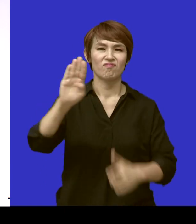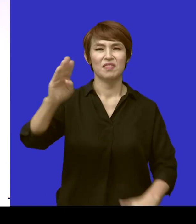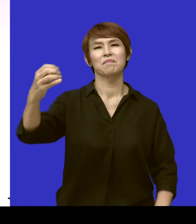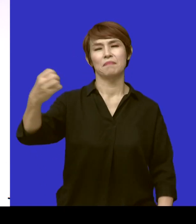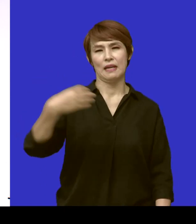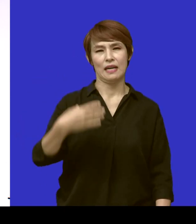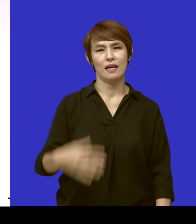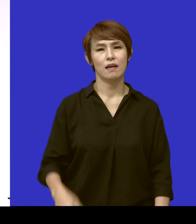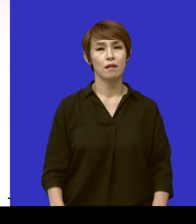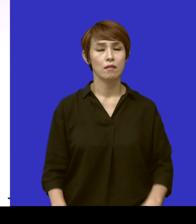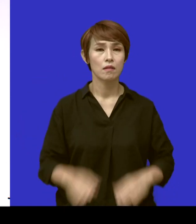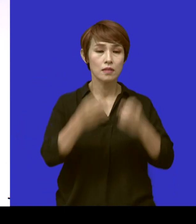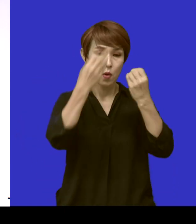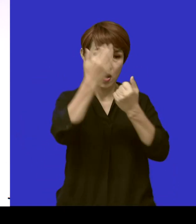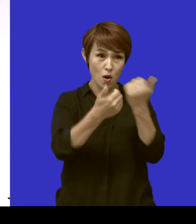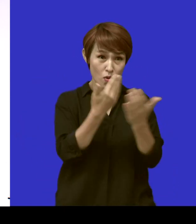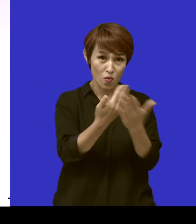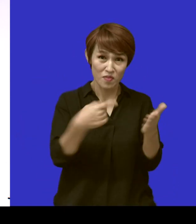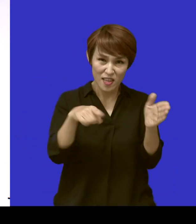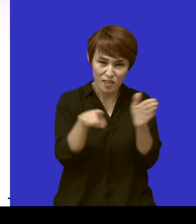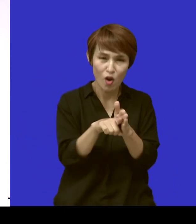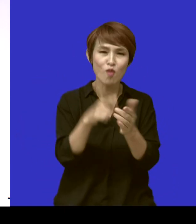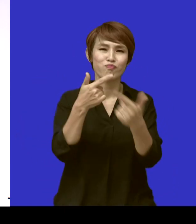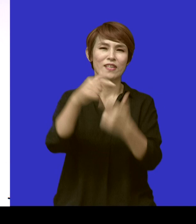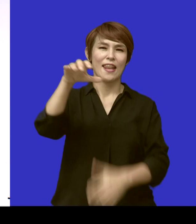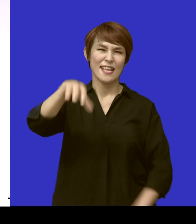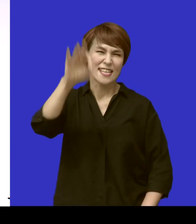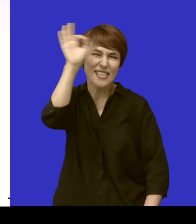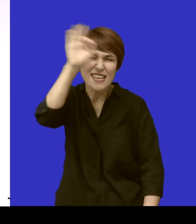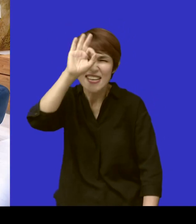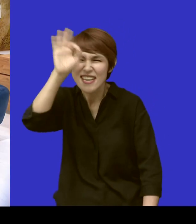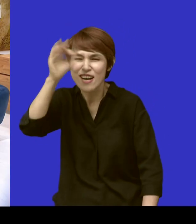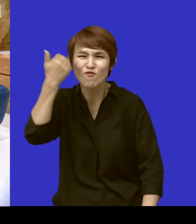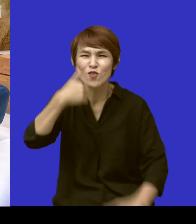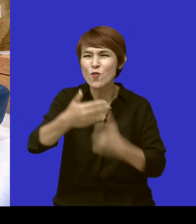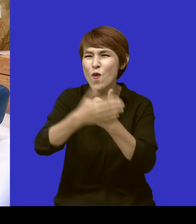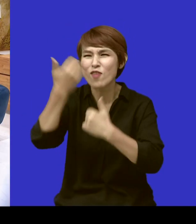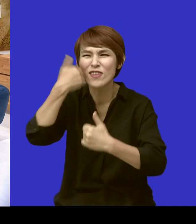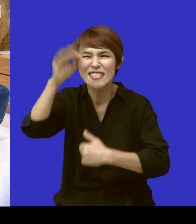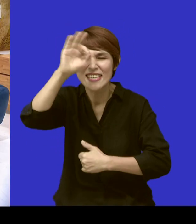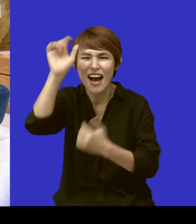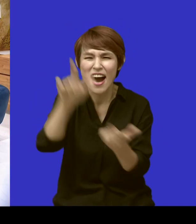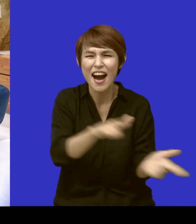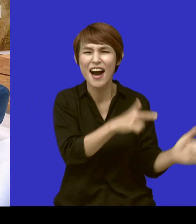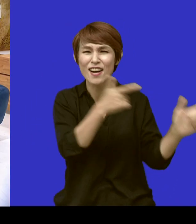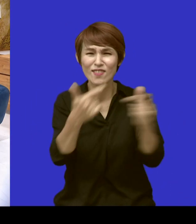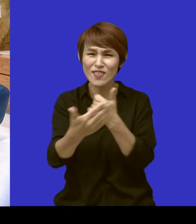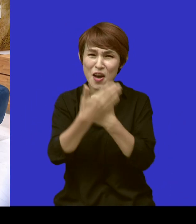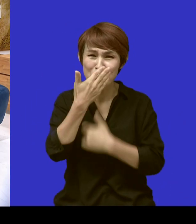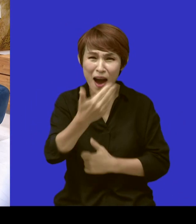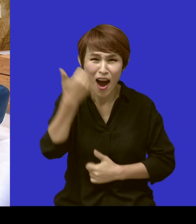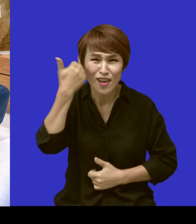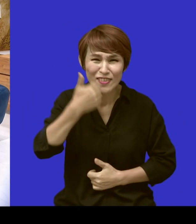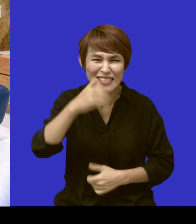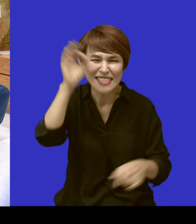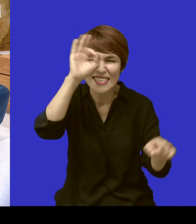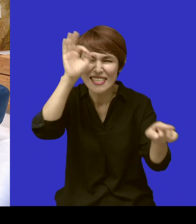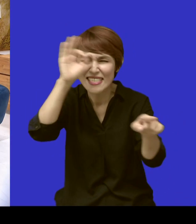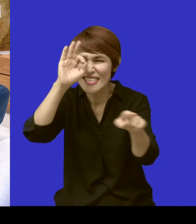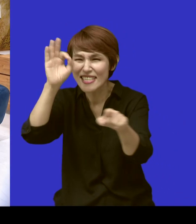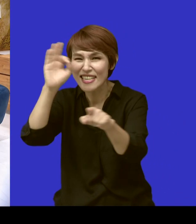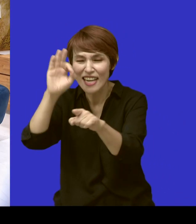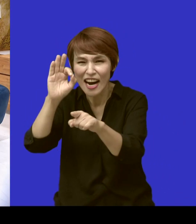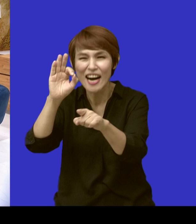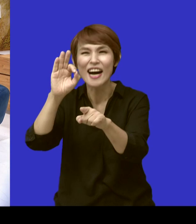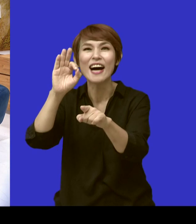이 새롭게 하소서를 위해서 부산에 수소문을 했습니다. 하루 시간을 내서 태경 씨와